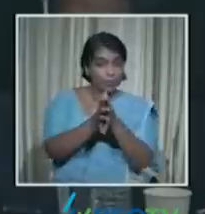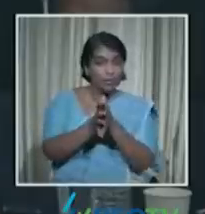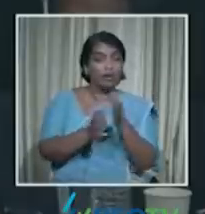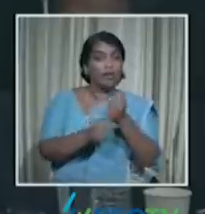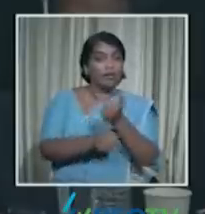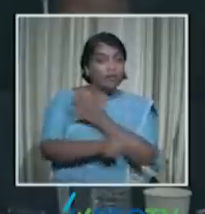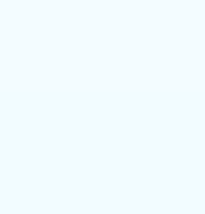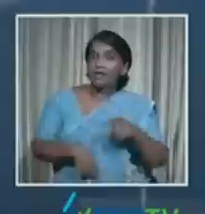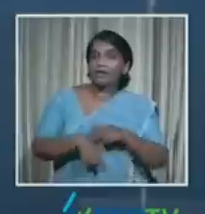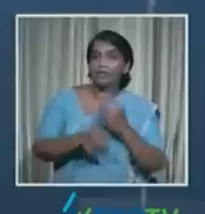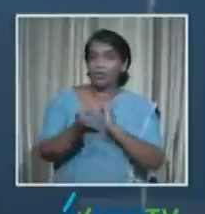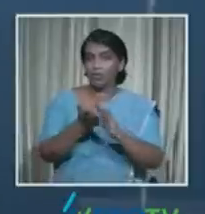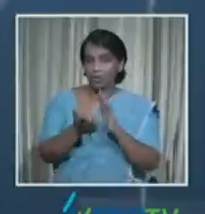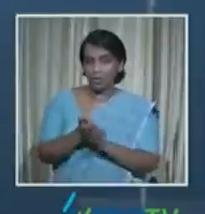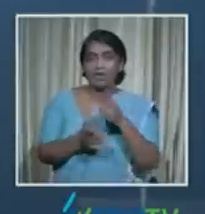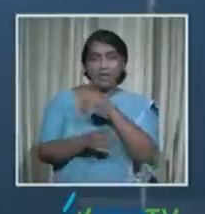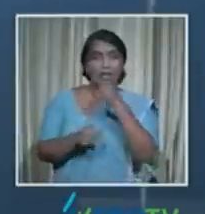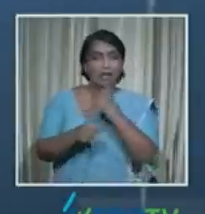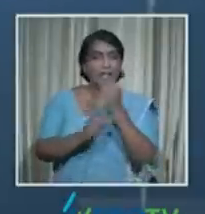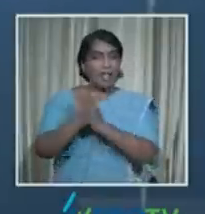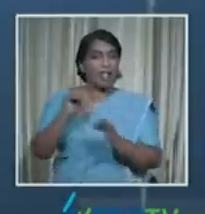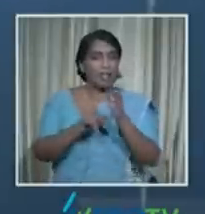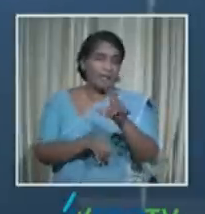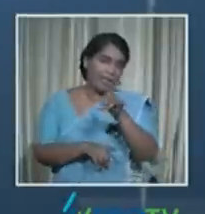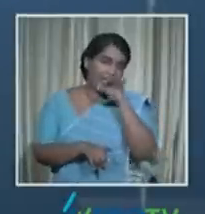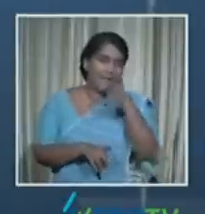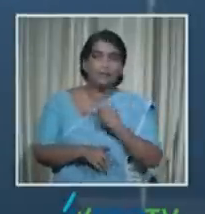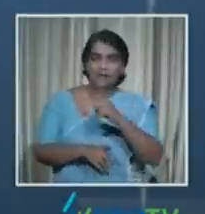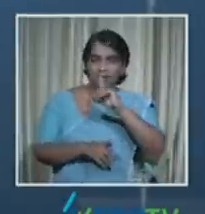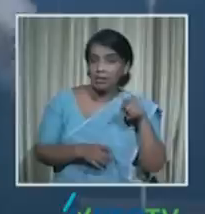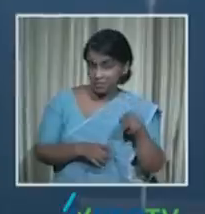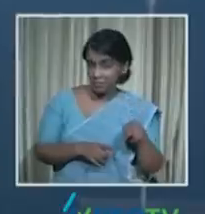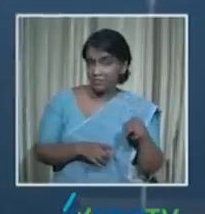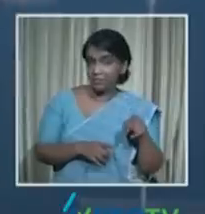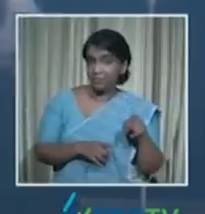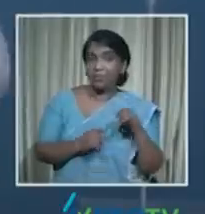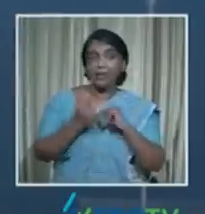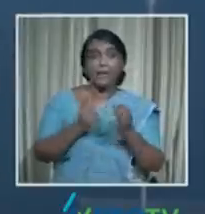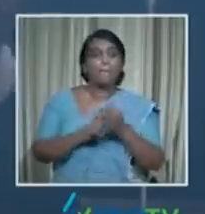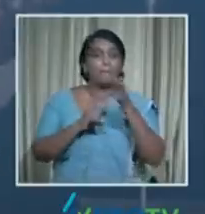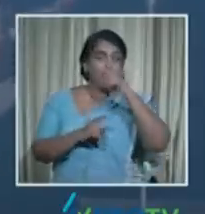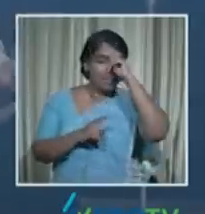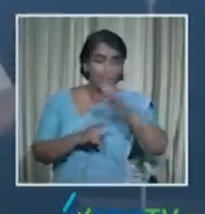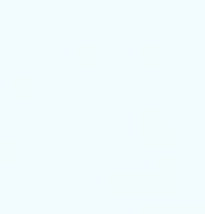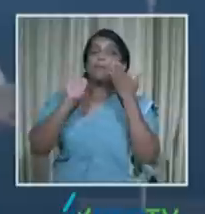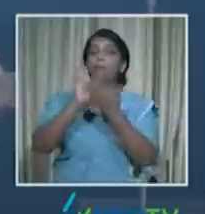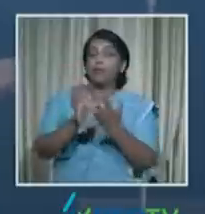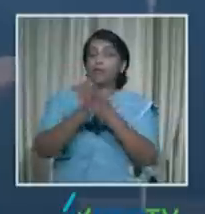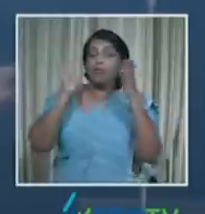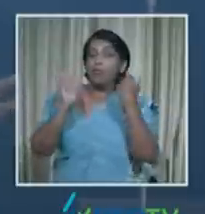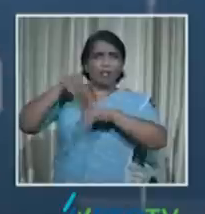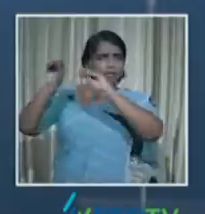ගෝටාබේ ගෙනාවු ඈත් යන්න ඕනේ. එක රාජ්‍ය අමතිවරයෙක් ලැජ්ජ නැතුව කියනවා කරු කතානායකතුමනි සජිත් ප්‍රේමදාස මහත්තයාට පෙන්වන්නලු බහුතරේ